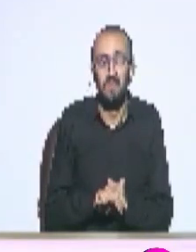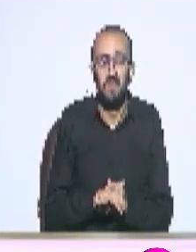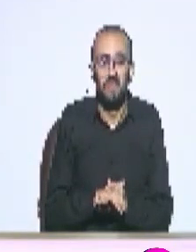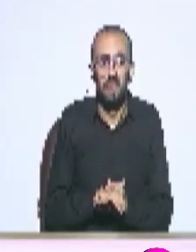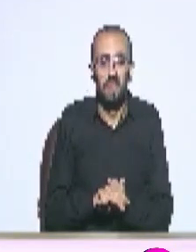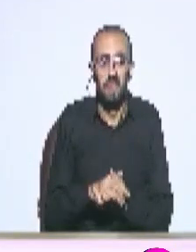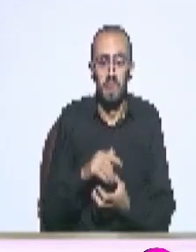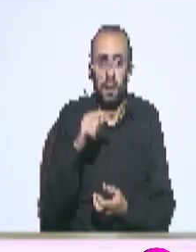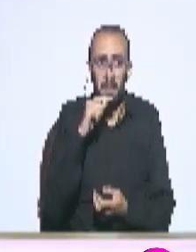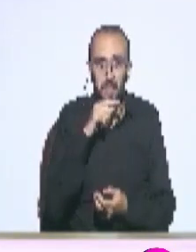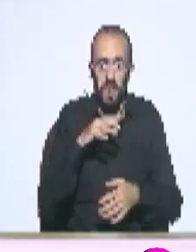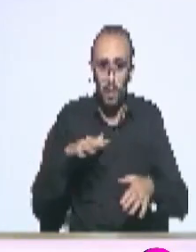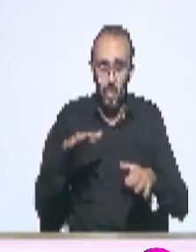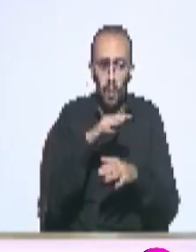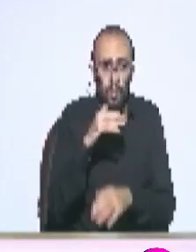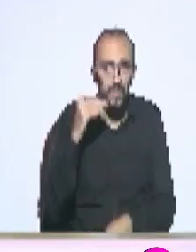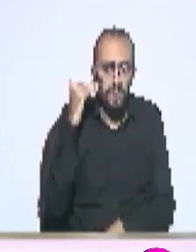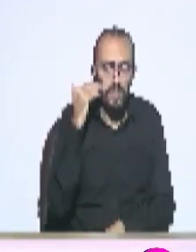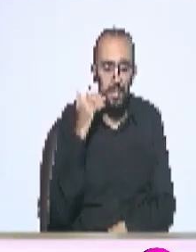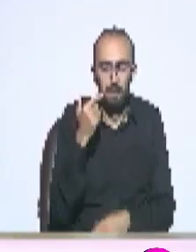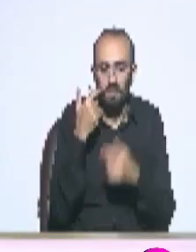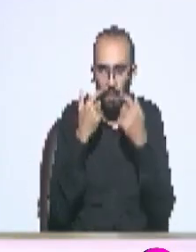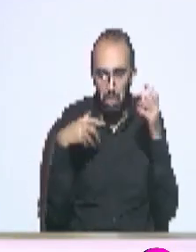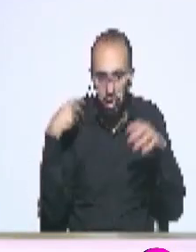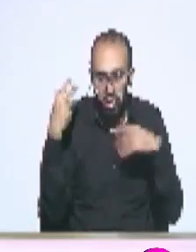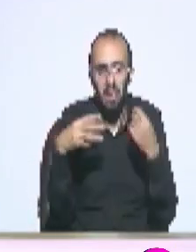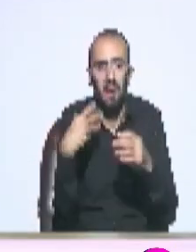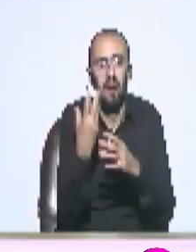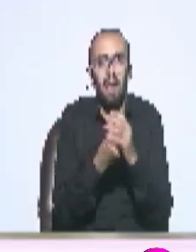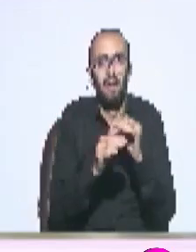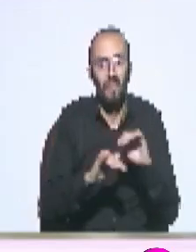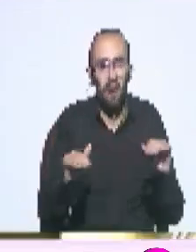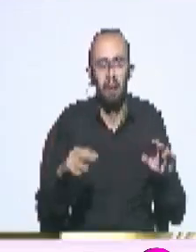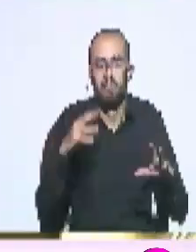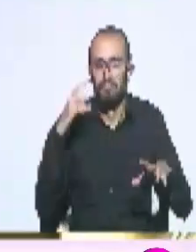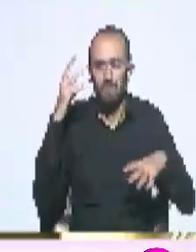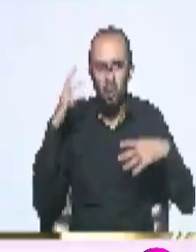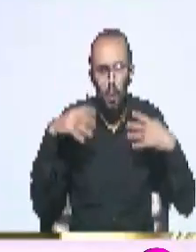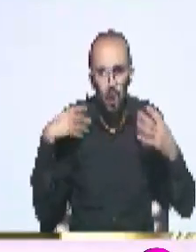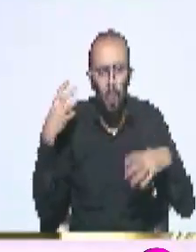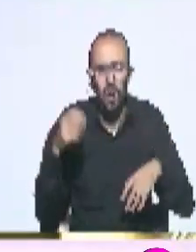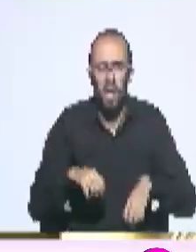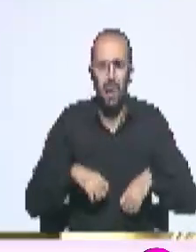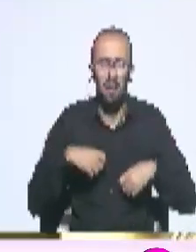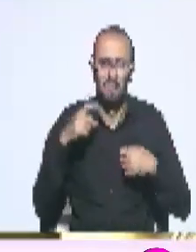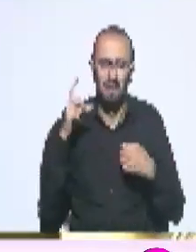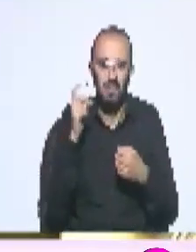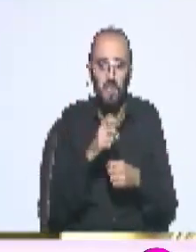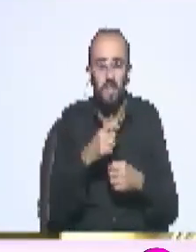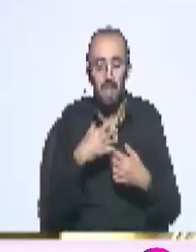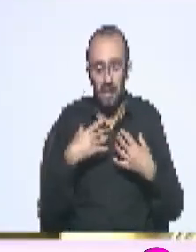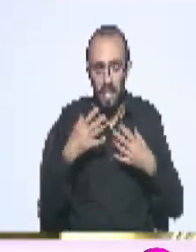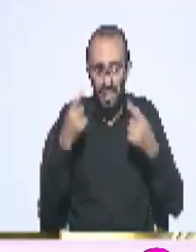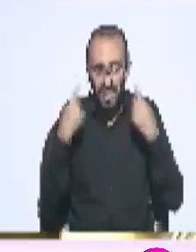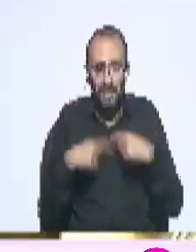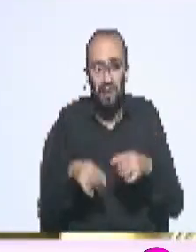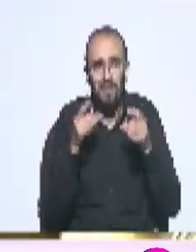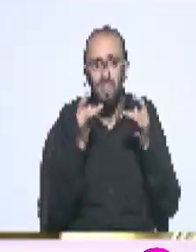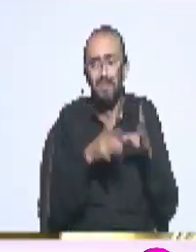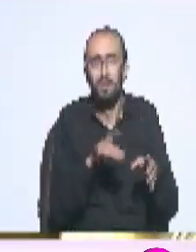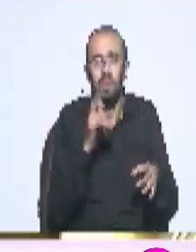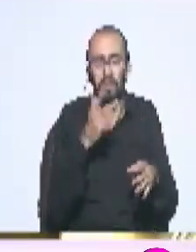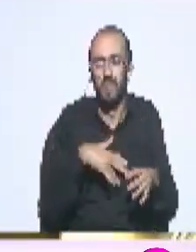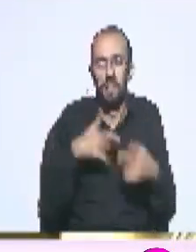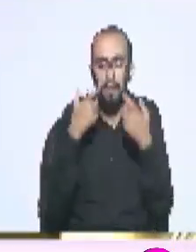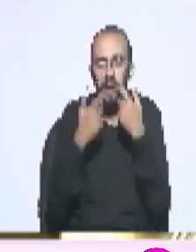عموما يعني يتلوا مع اولادهم او مع مشاكل الحياه ومع ضغط الحياه ويملوا نفسهم ويقول لك اصل انا